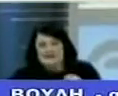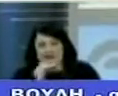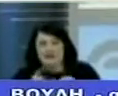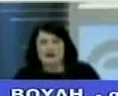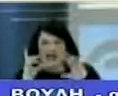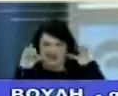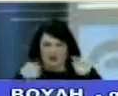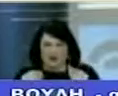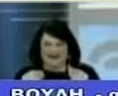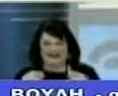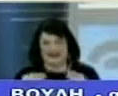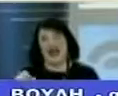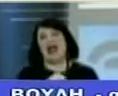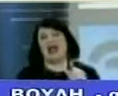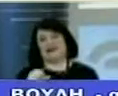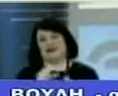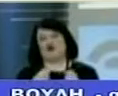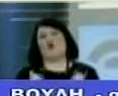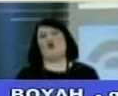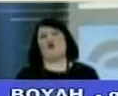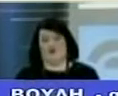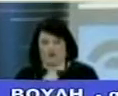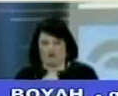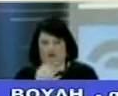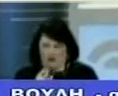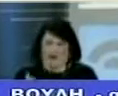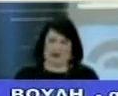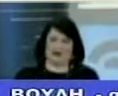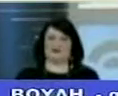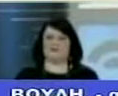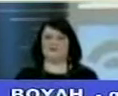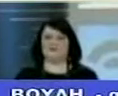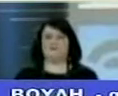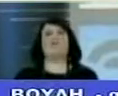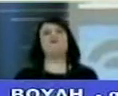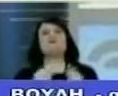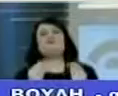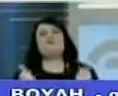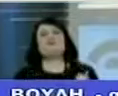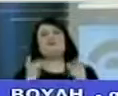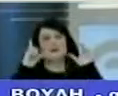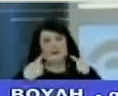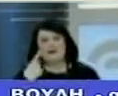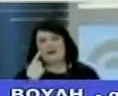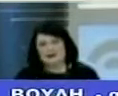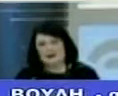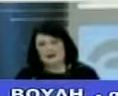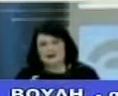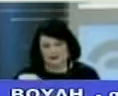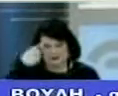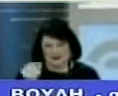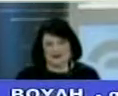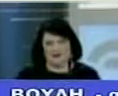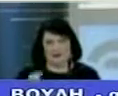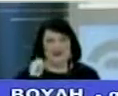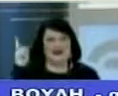Νέας Δημοκρατίας να αλλάξουν ρότα. Γιατί, έτσι όπως πάνε, τους βλέπω στην επόμενη